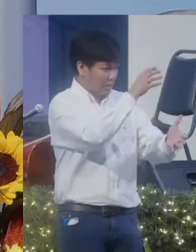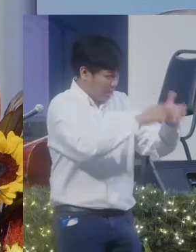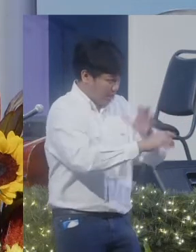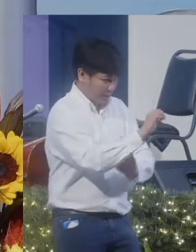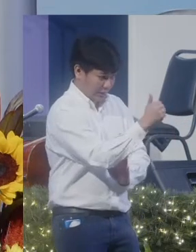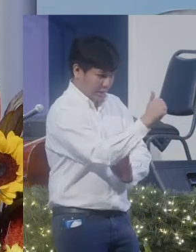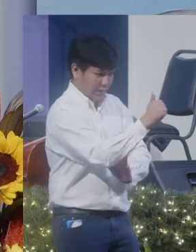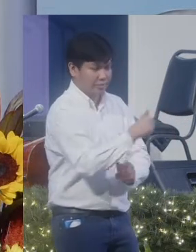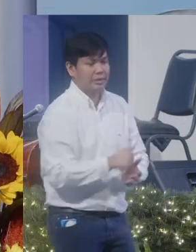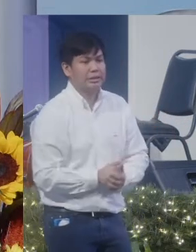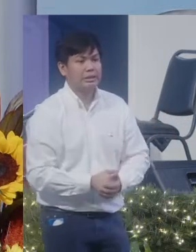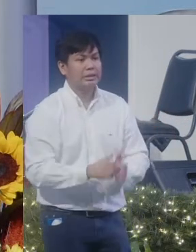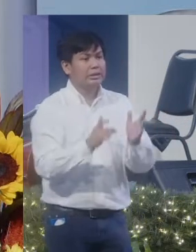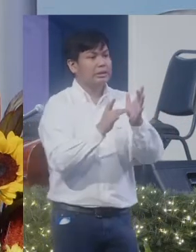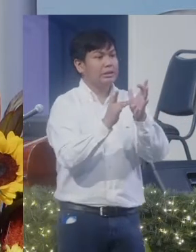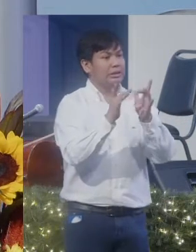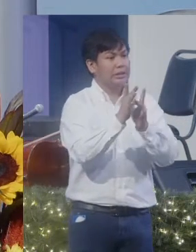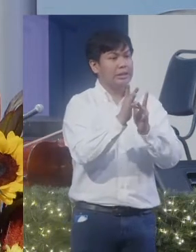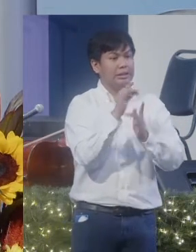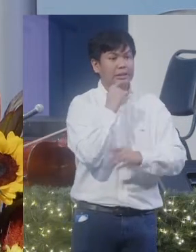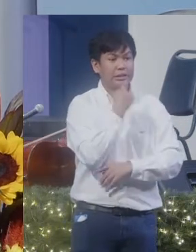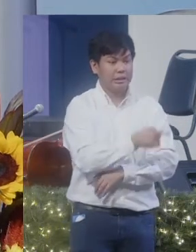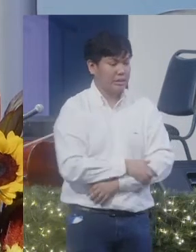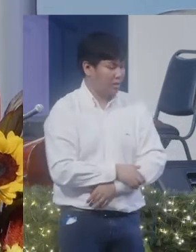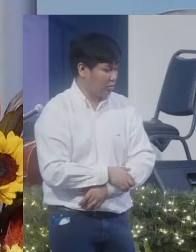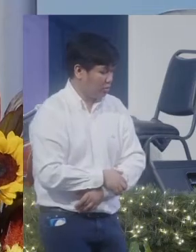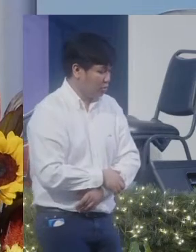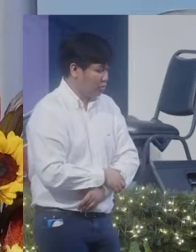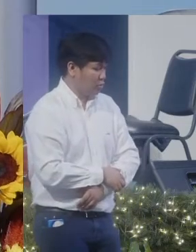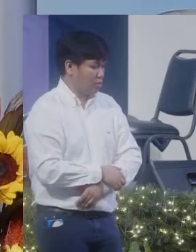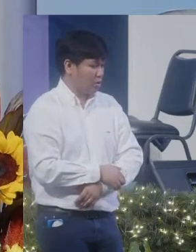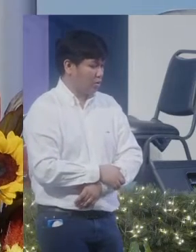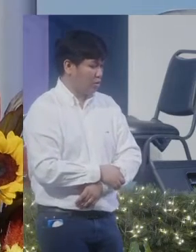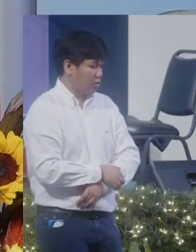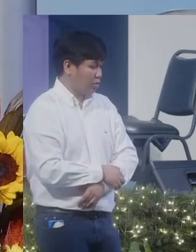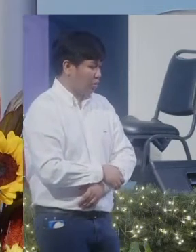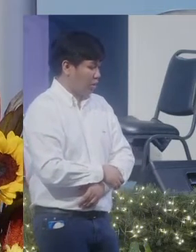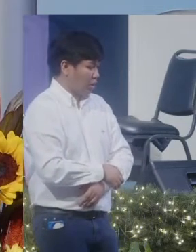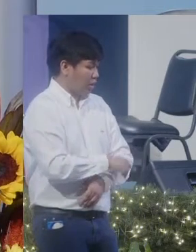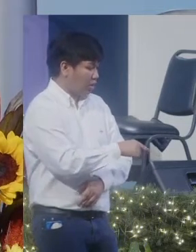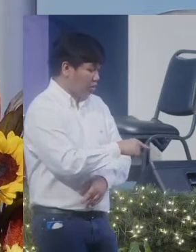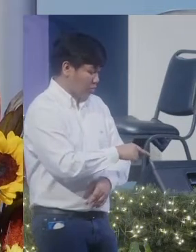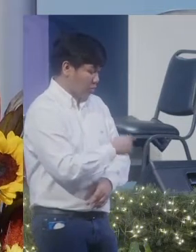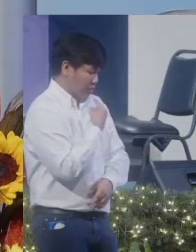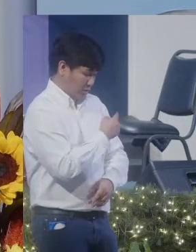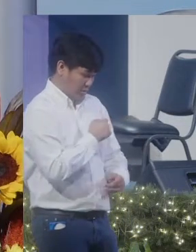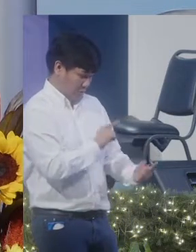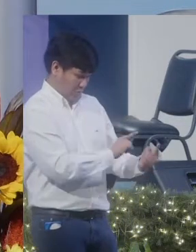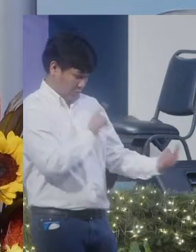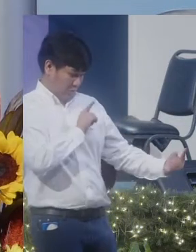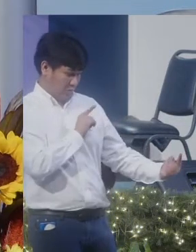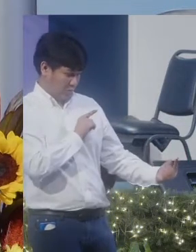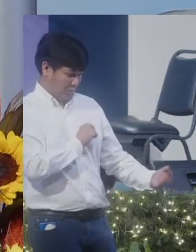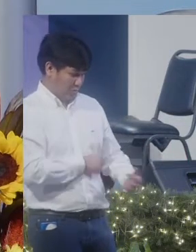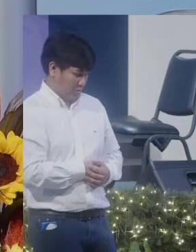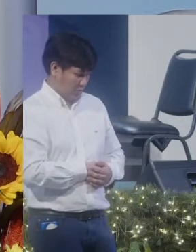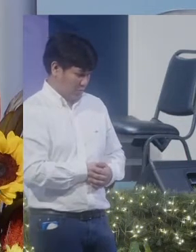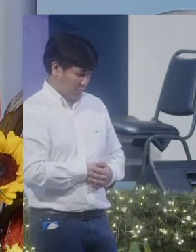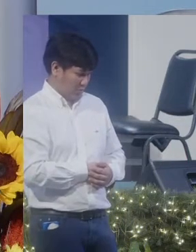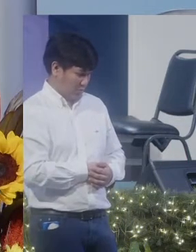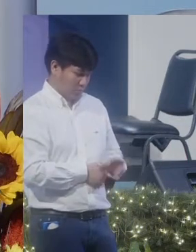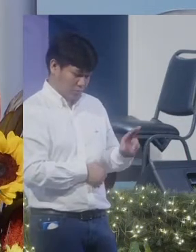And Jesus said to Simon, so sabi ni Simon, "Layuan mo ako, Panginoon. Hindi ako karapat-dapat sa iyong